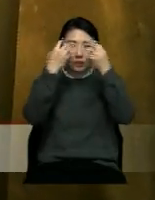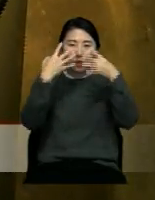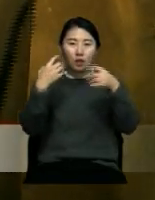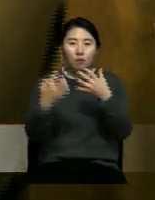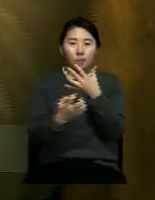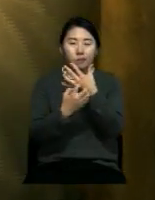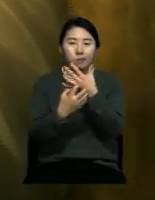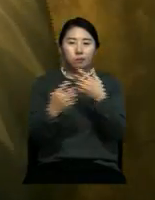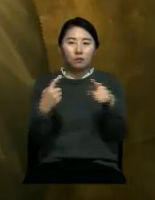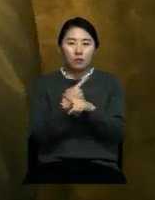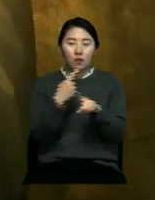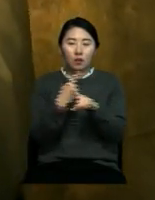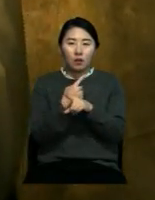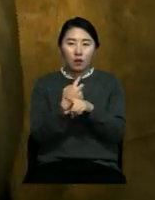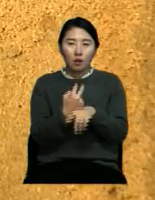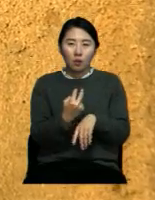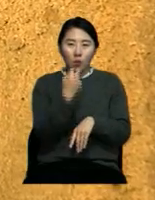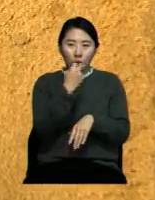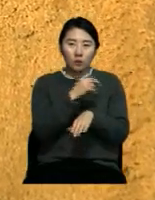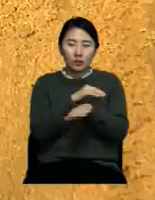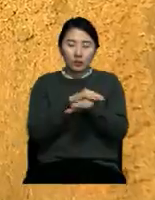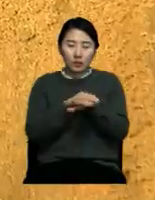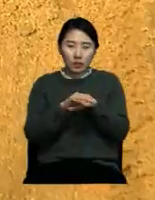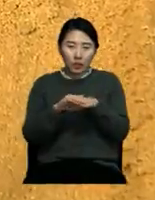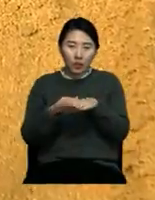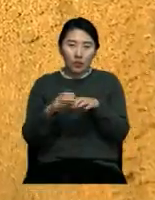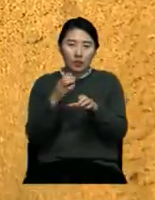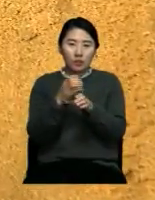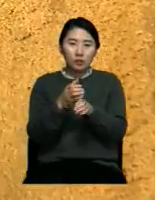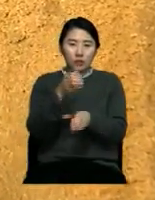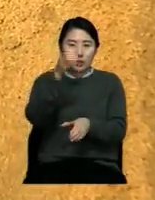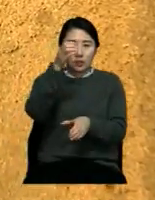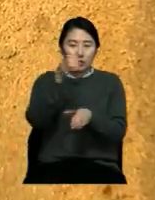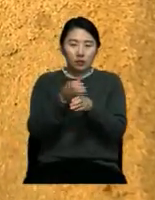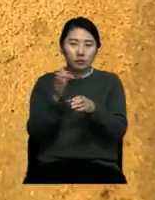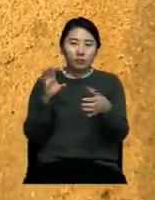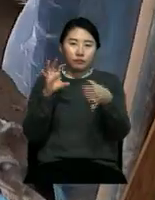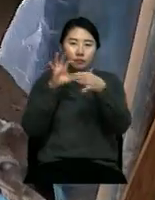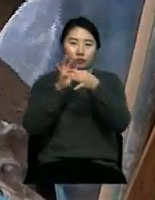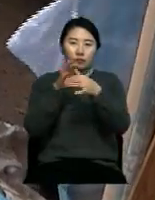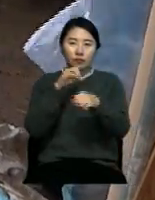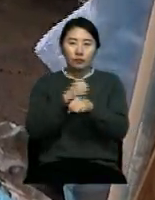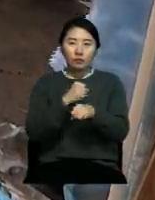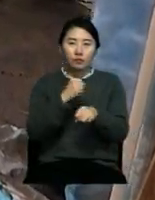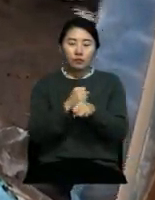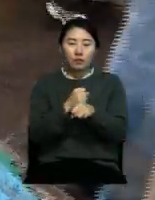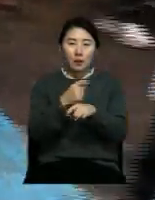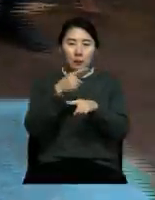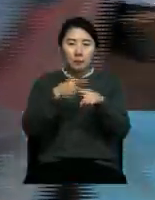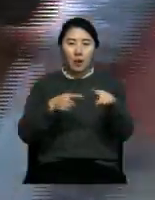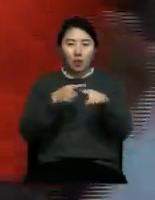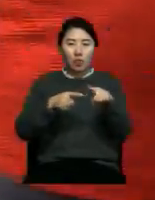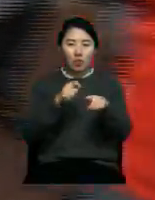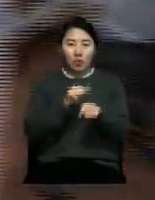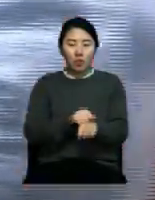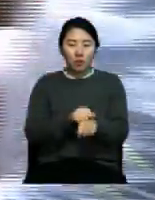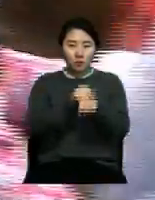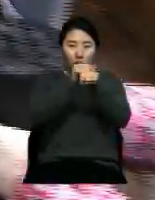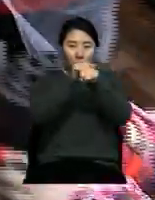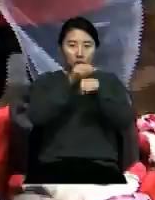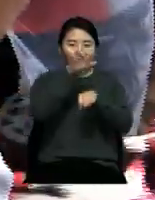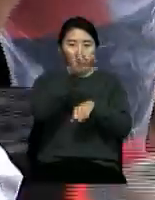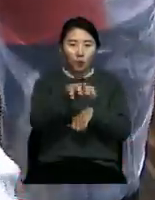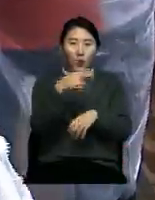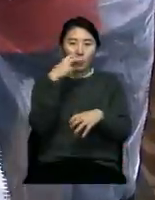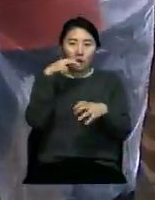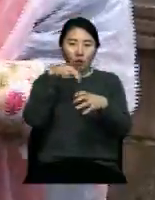바꿉니다. 연탄가스가 잘 빠지도록 굵은 연통도 연결합니다. 반 정도 비어있던 창고엔